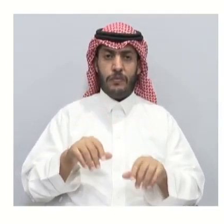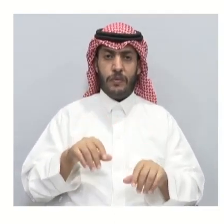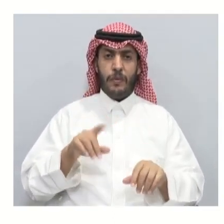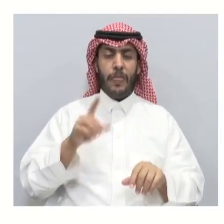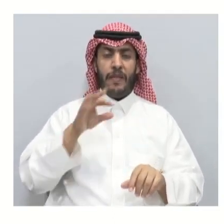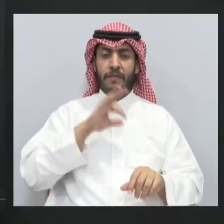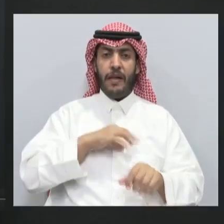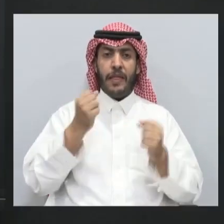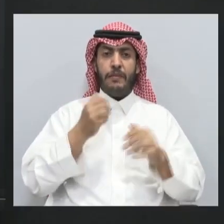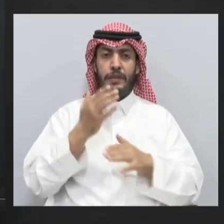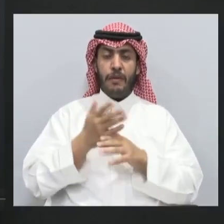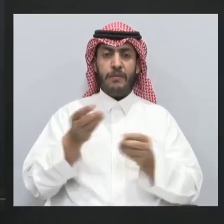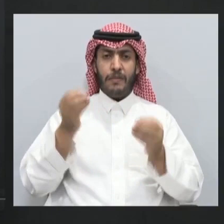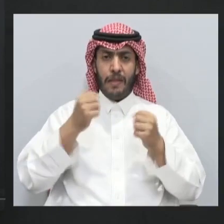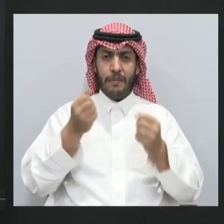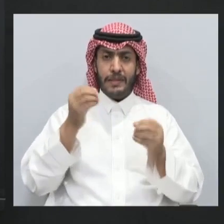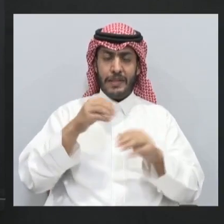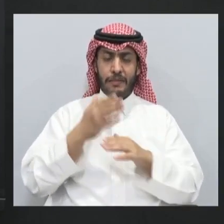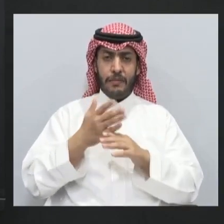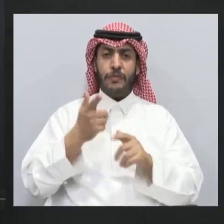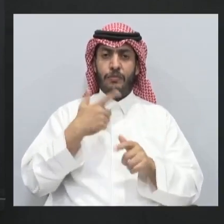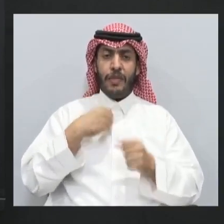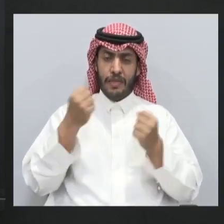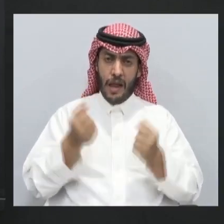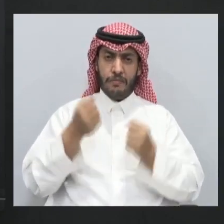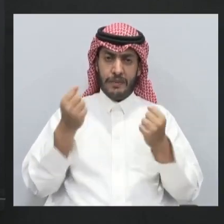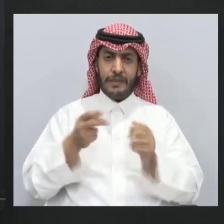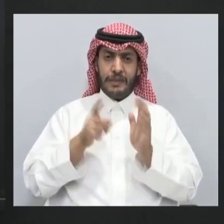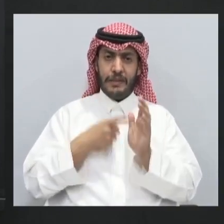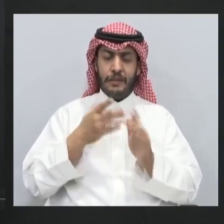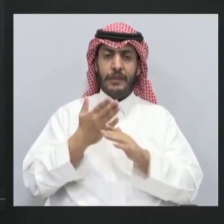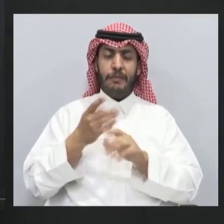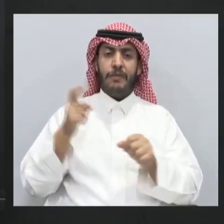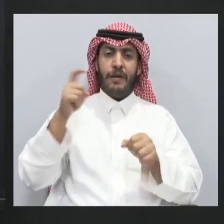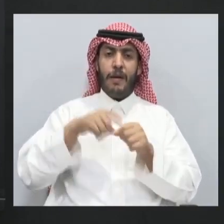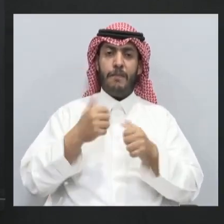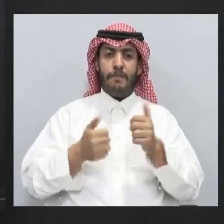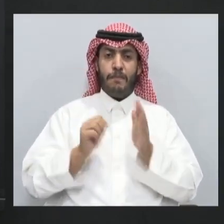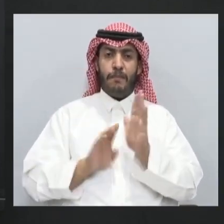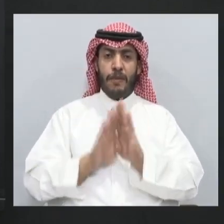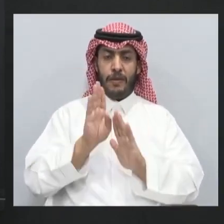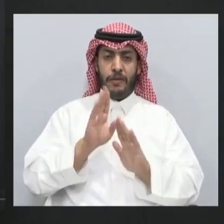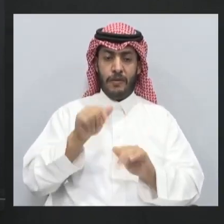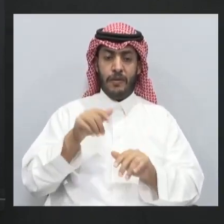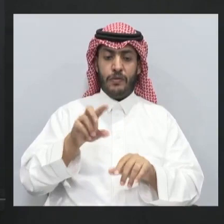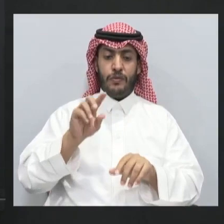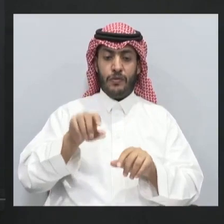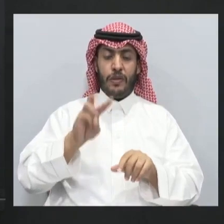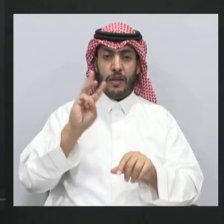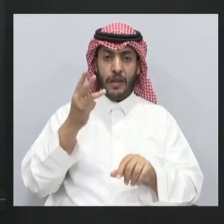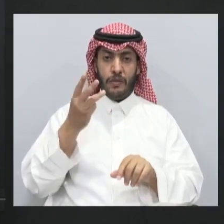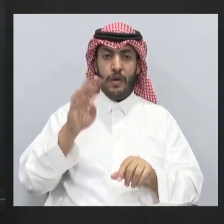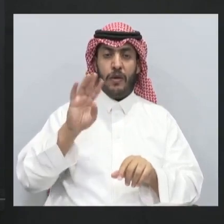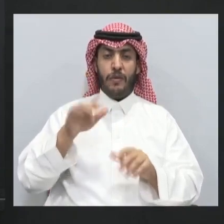ما فائده هذه التدريبات وكثرتها بارك الله فيكم ان نتدرب اكثر واكثر حتى نسق المهاراتنا اذا ساترك لكم السؤال رقم